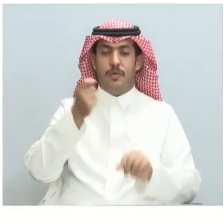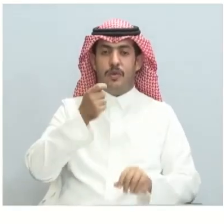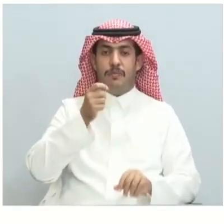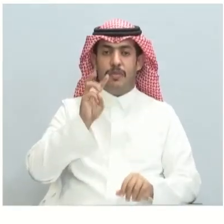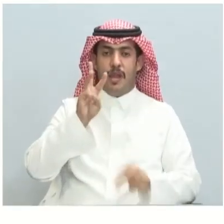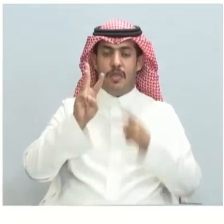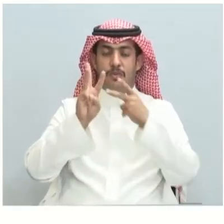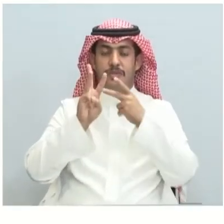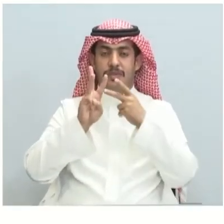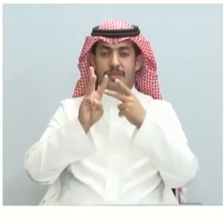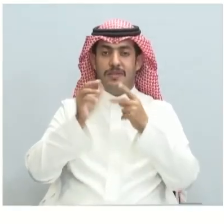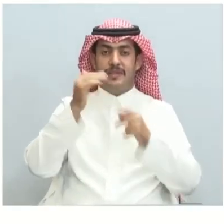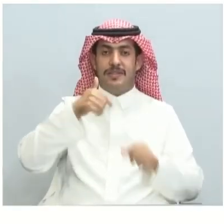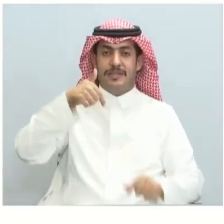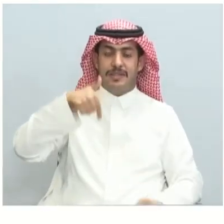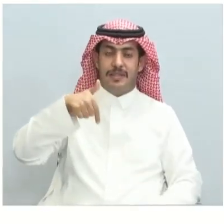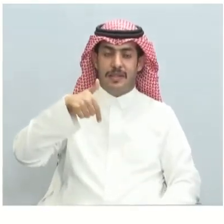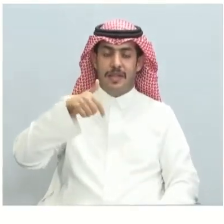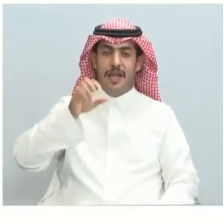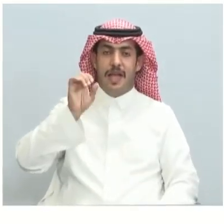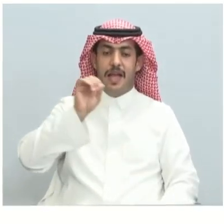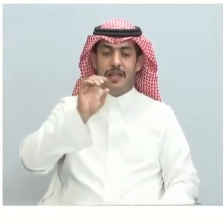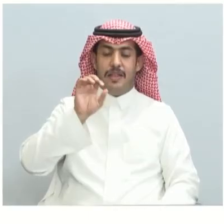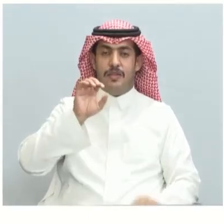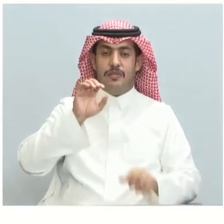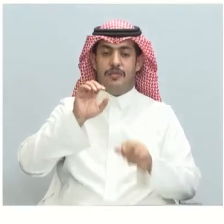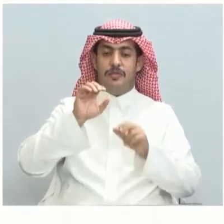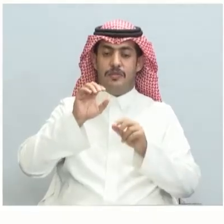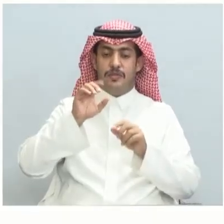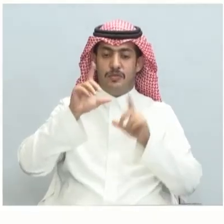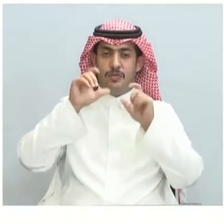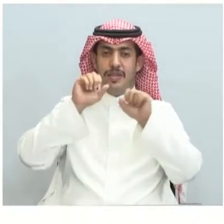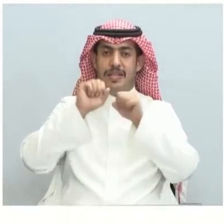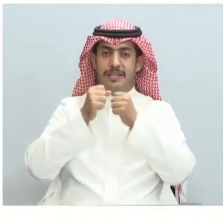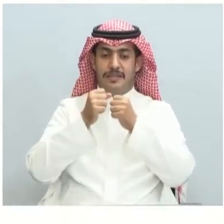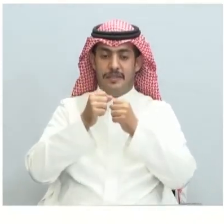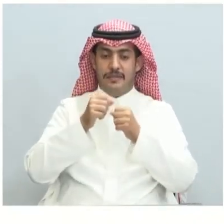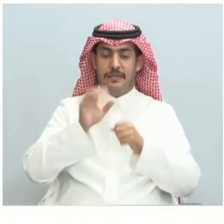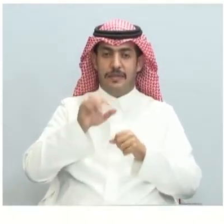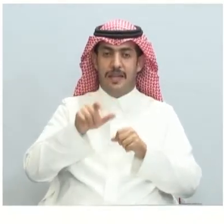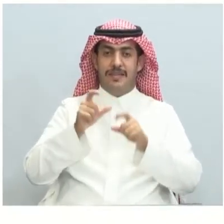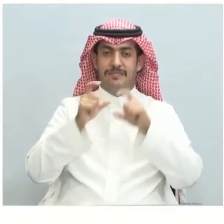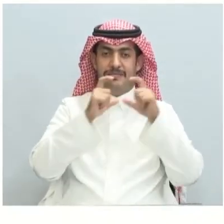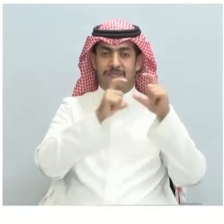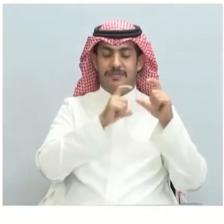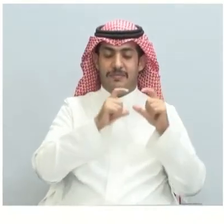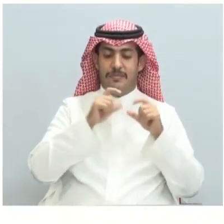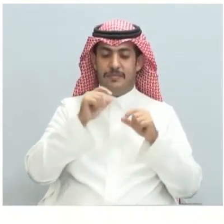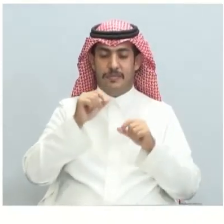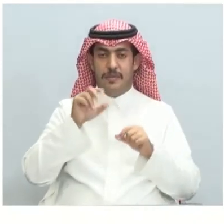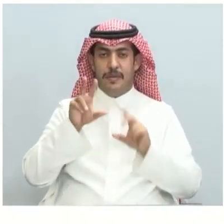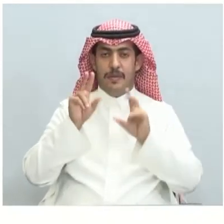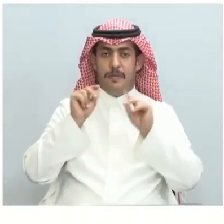23 على سته في صوره عدد كسري اذا ابنائي بناتي هنا نرى هذا النموذج النموذج